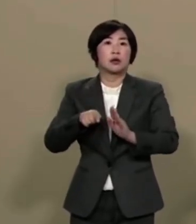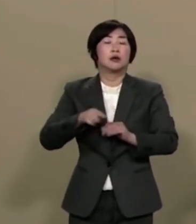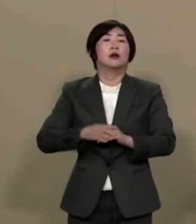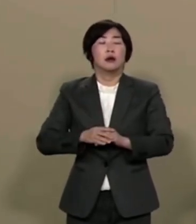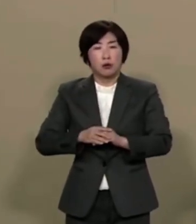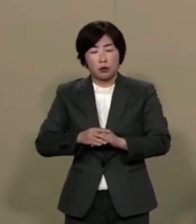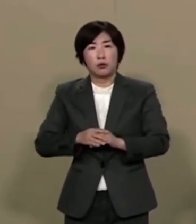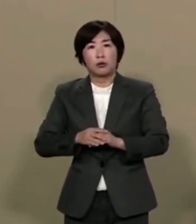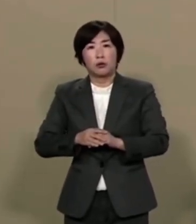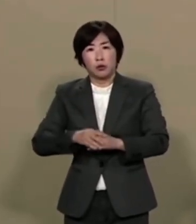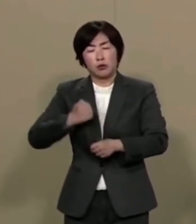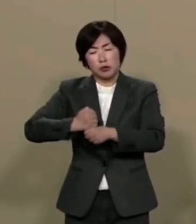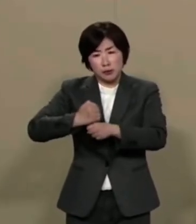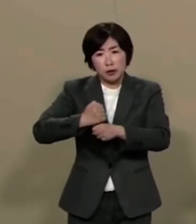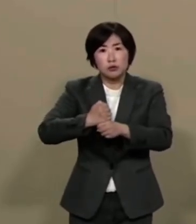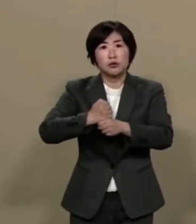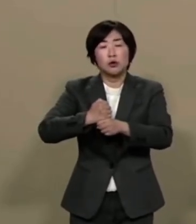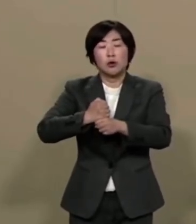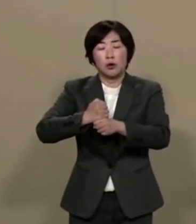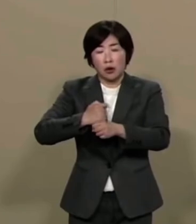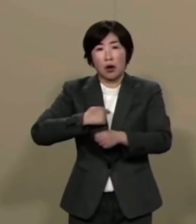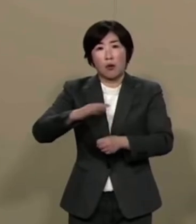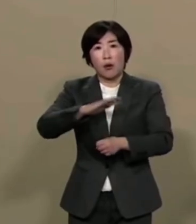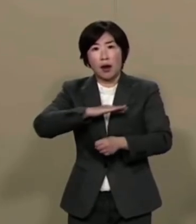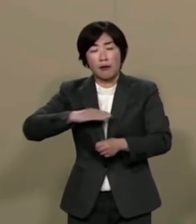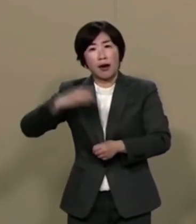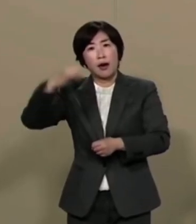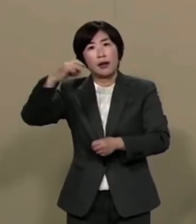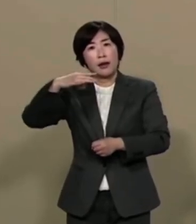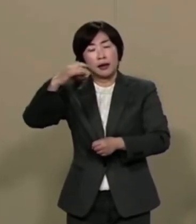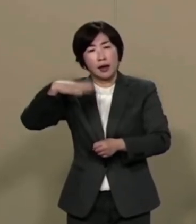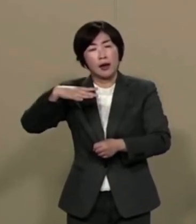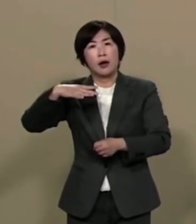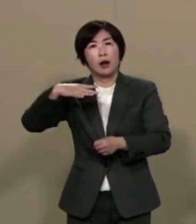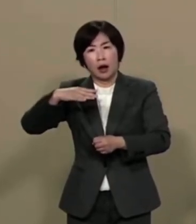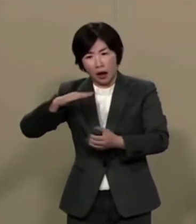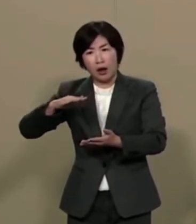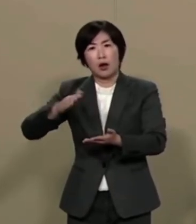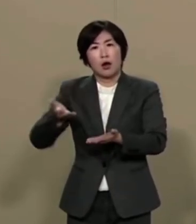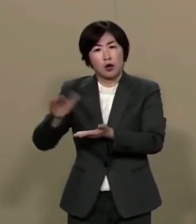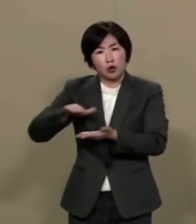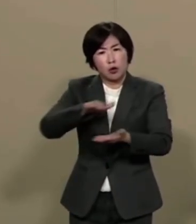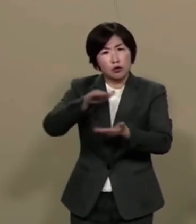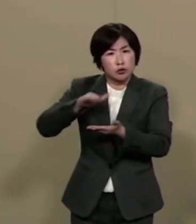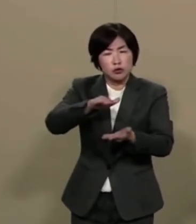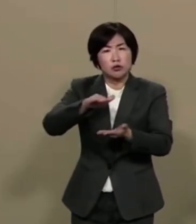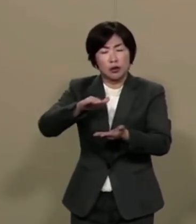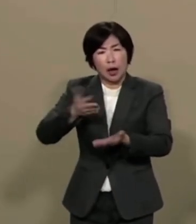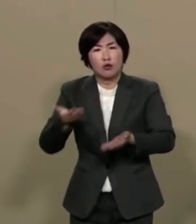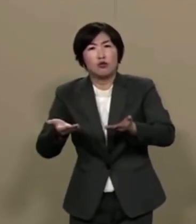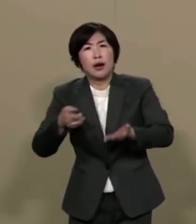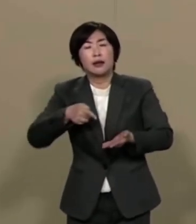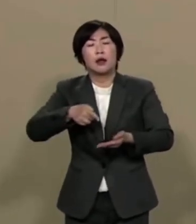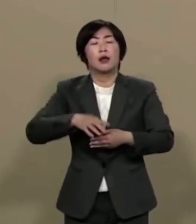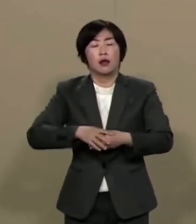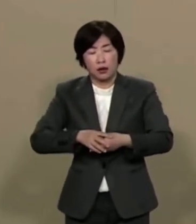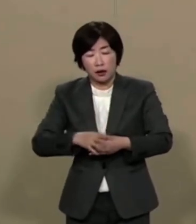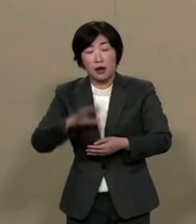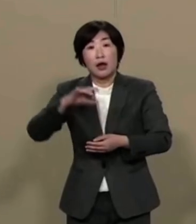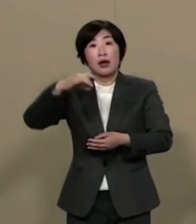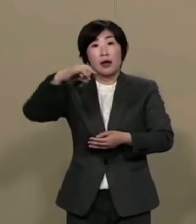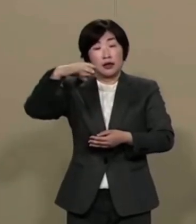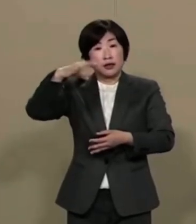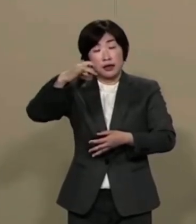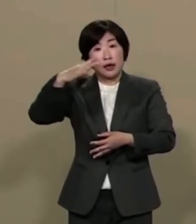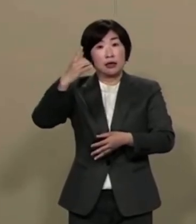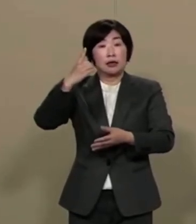ほど私たちの電源は不安定になって大規模停電も置きやすくなるそしておまけに使った電気代だけではなく